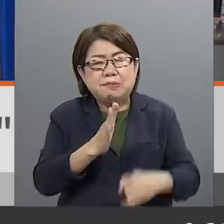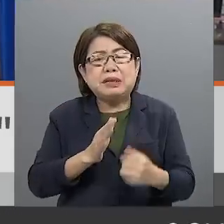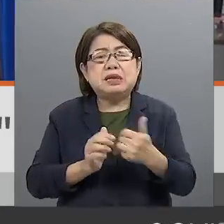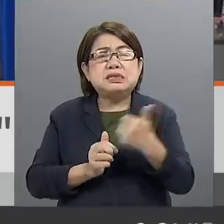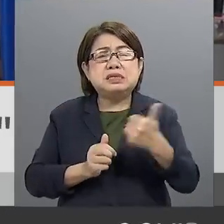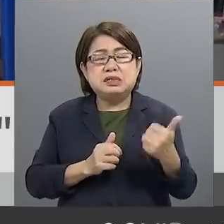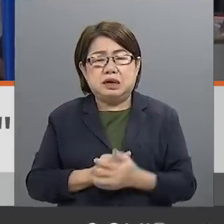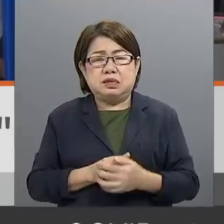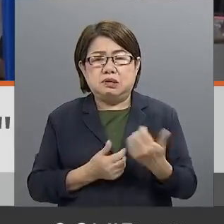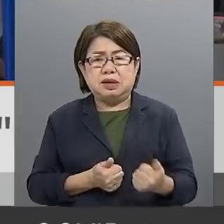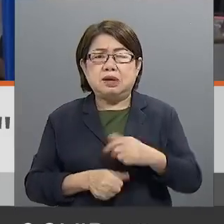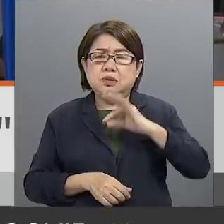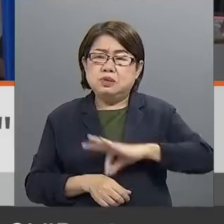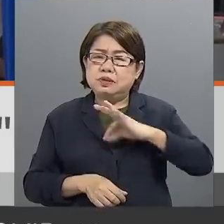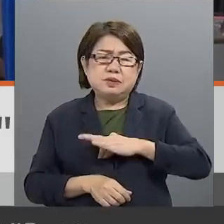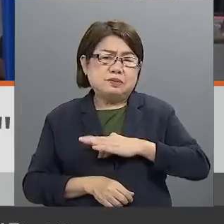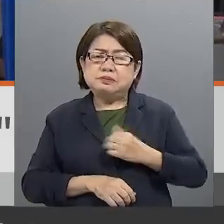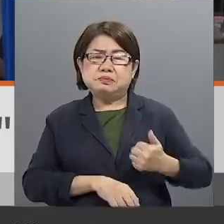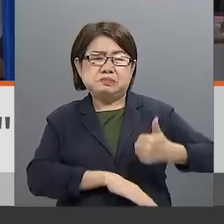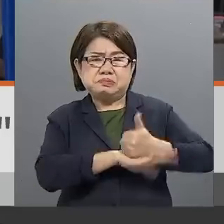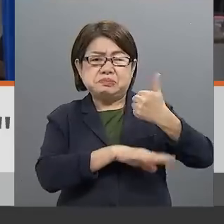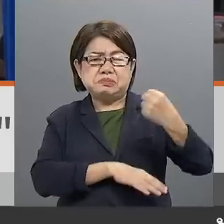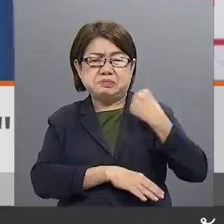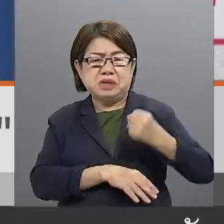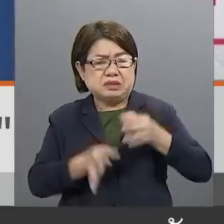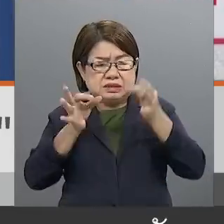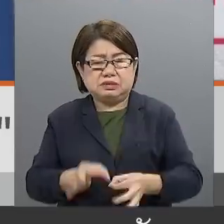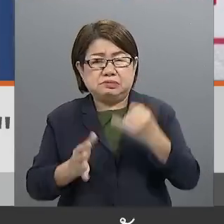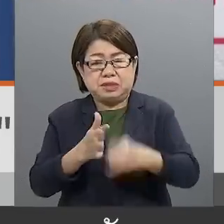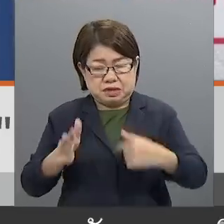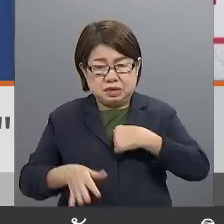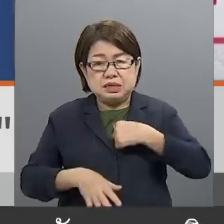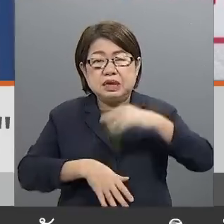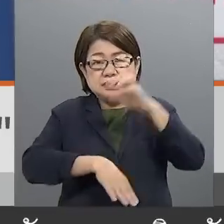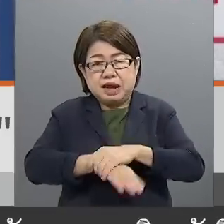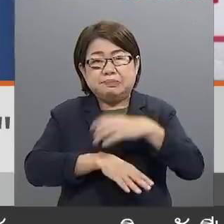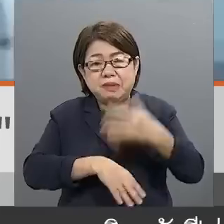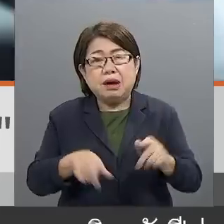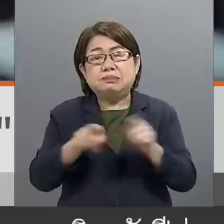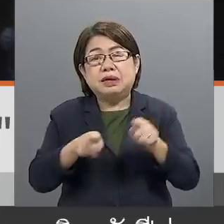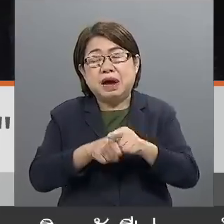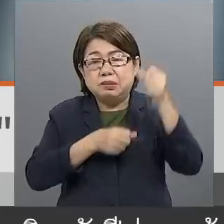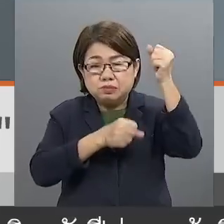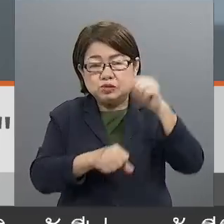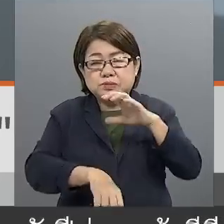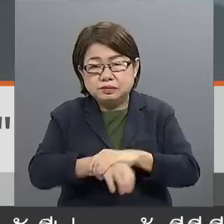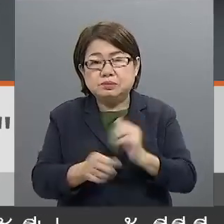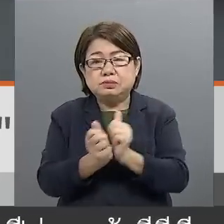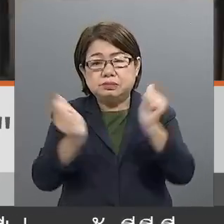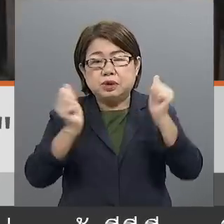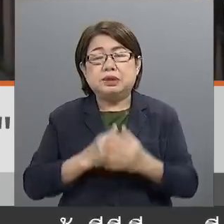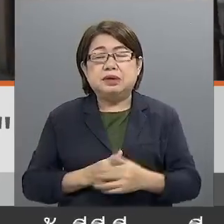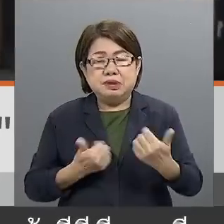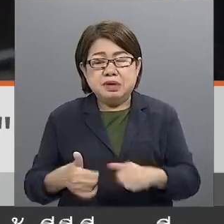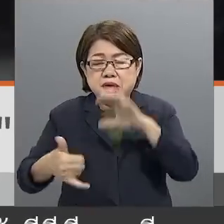ของผู้มีอำนาจในครั้งนี้ในฐานะที่ตัวเองถูกดำเนินคดีเกี่ยวกับการชุมนุมในครั้งนี้ด้วยก็มาว่าการจับแกนนำ